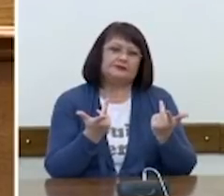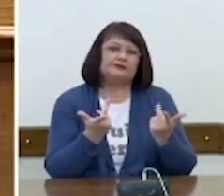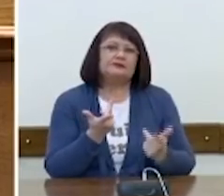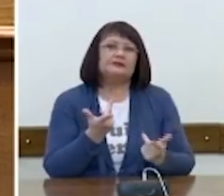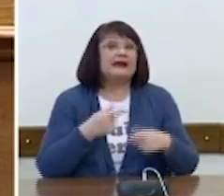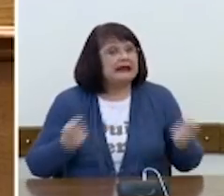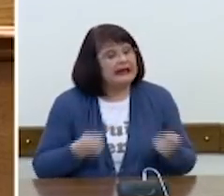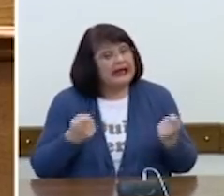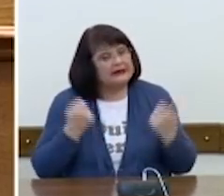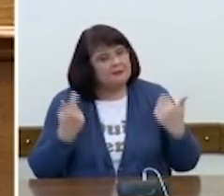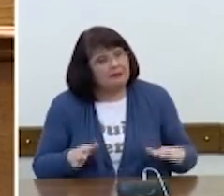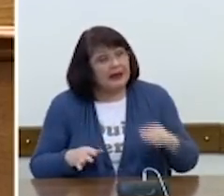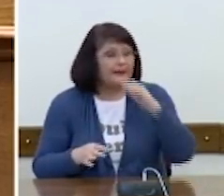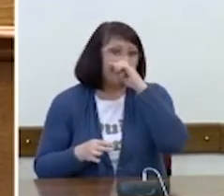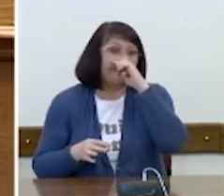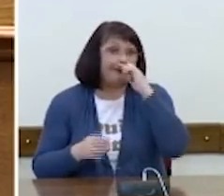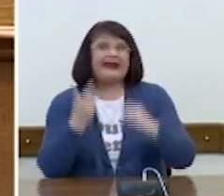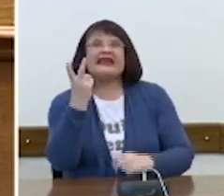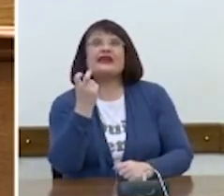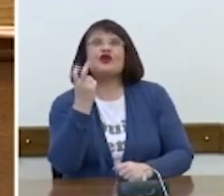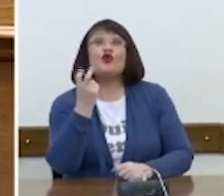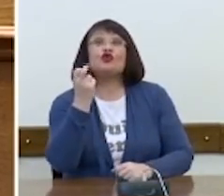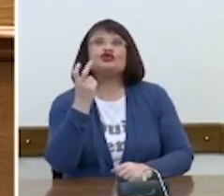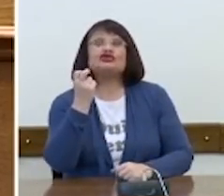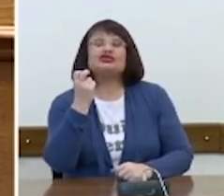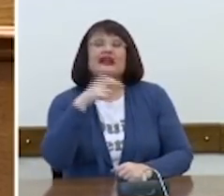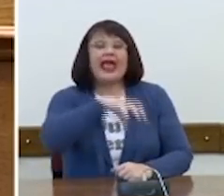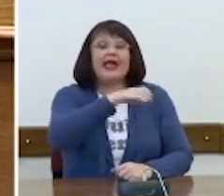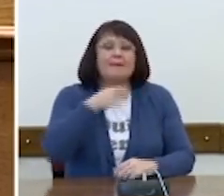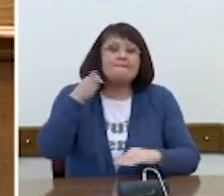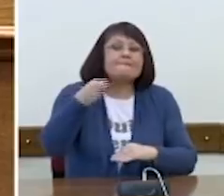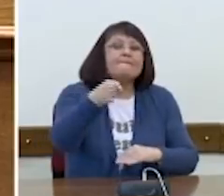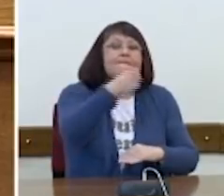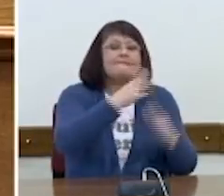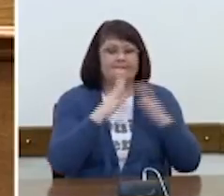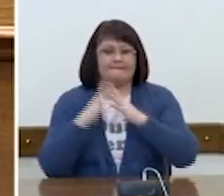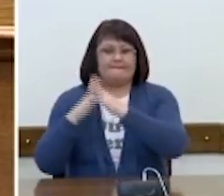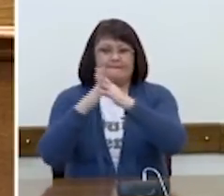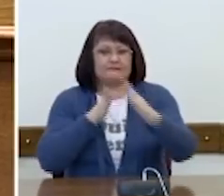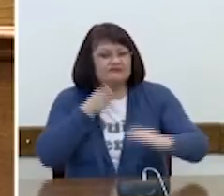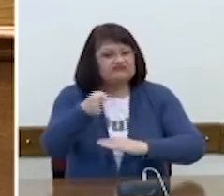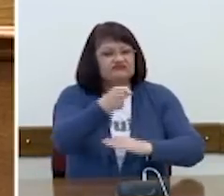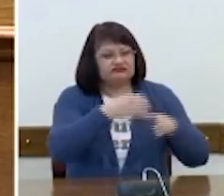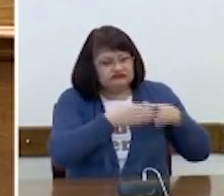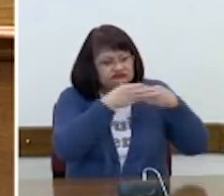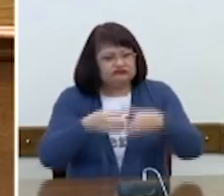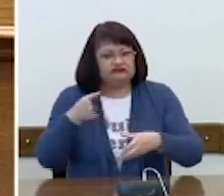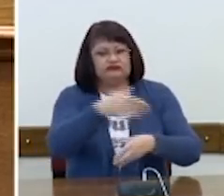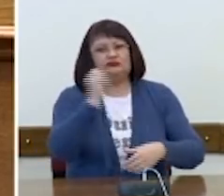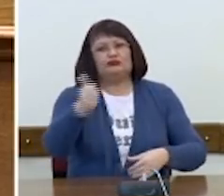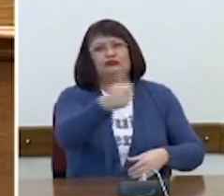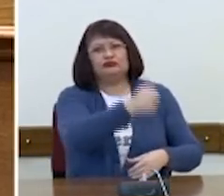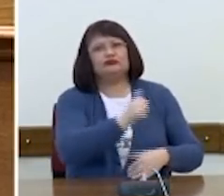πραγματοποιεί γύρω στις 20 ιμπεριαλιστικές επεμβάσεις, αλλά και γιατί είτε μόνη της, είτε σε